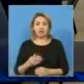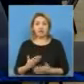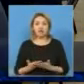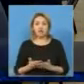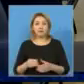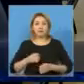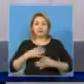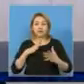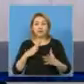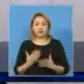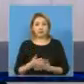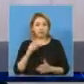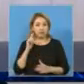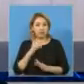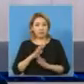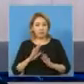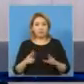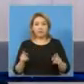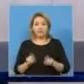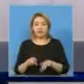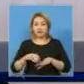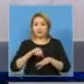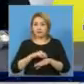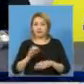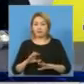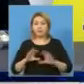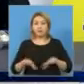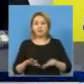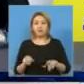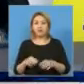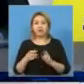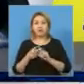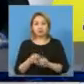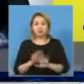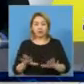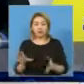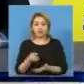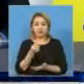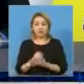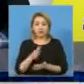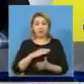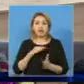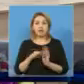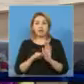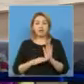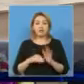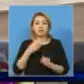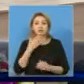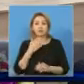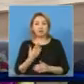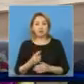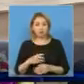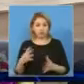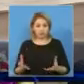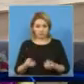жылдық мерейтойлары ескерусіз қалмайды. Мемлекет басшысы Қасым-Жомарт Тоқаевтың тәуелсіздік бәрінен қымбат атты мақаласында айтылған мемлекеттік тілдің